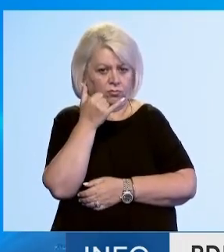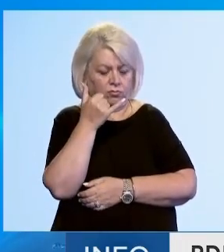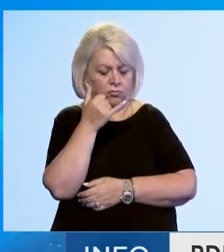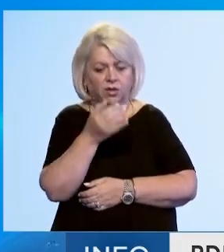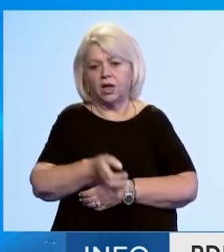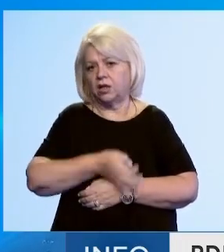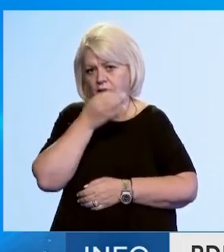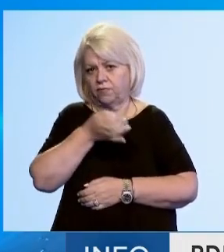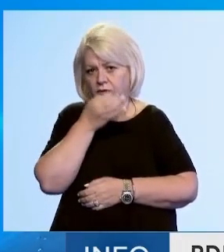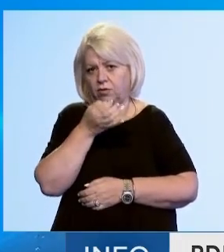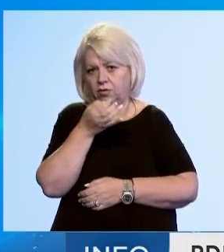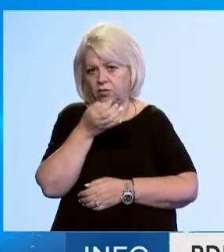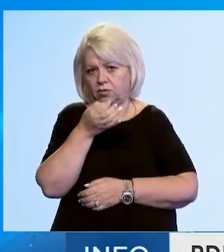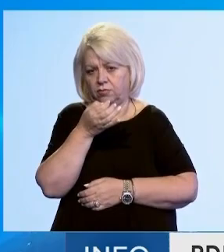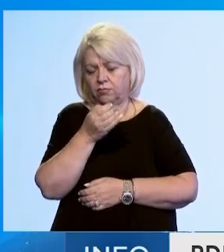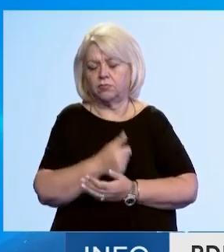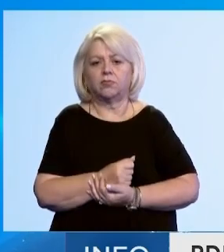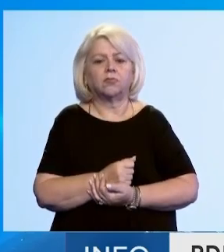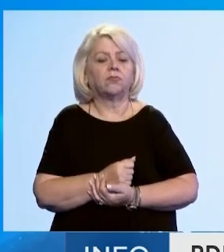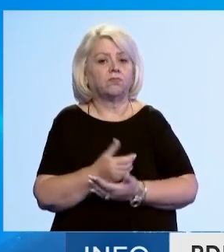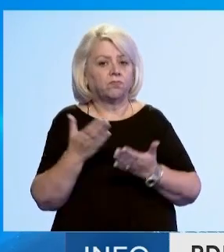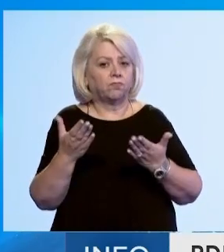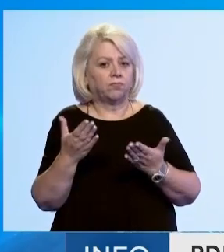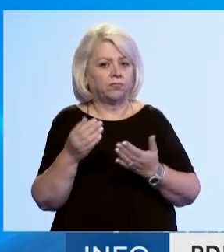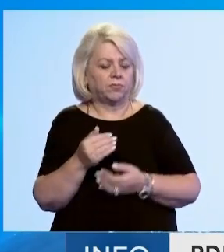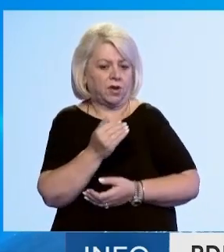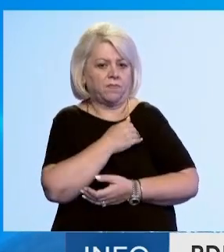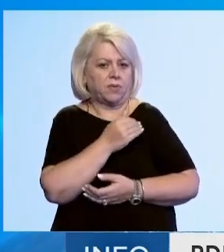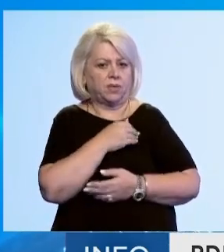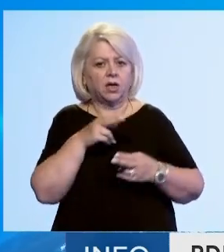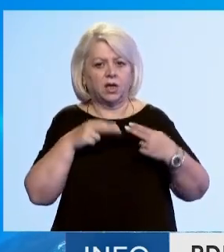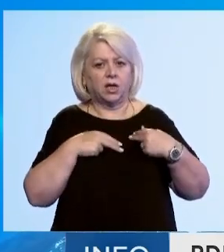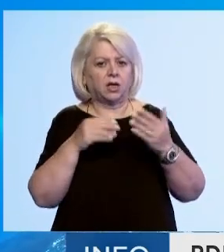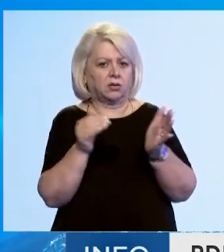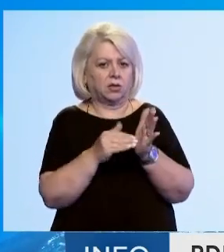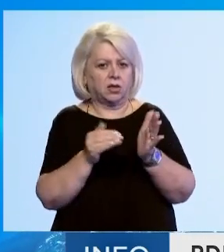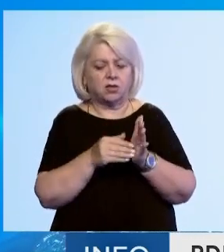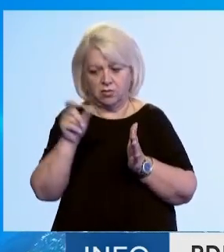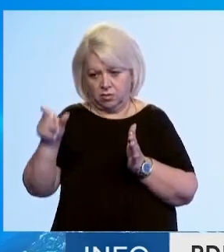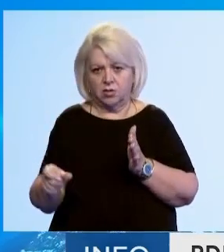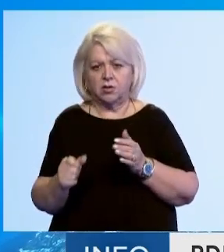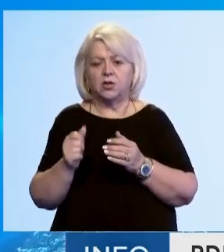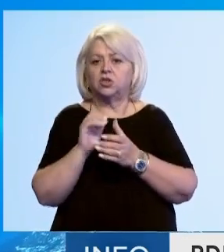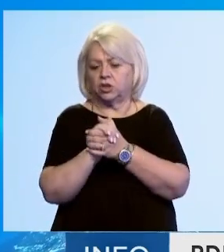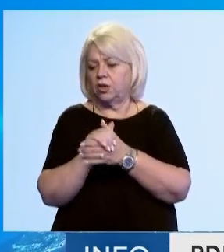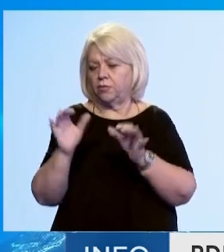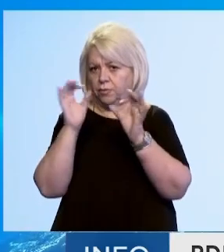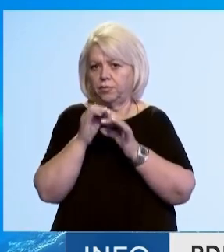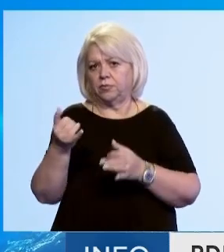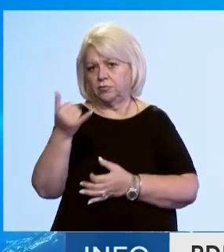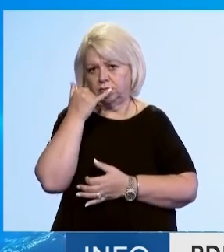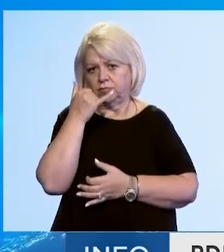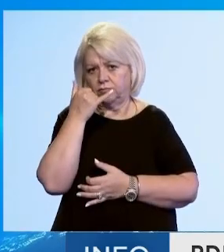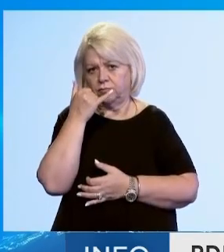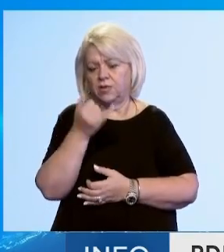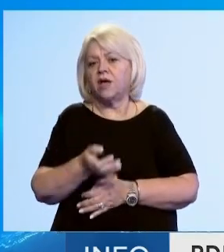edicion të Info Plusit, mirë po nga regjia më bëjmë dije se ende zotin Zhitia nuk e kemi në lidhje të drejtë për drejtë